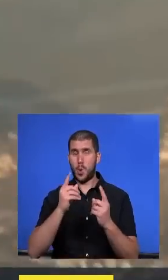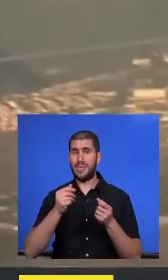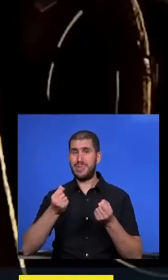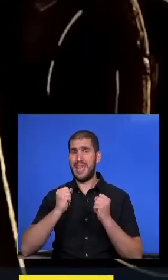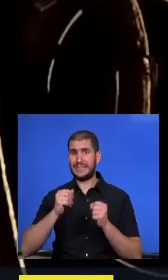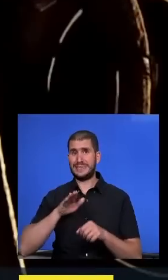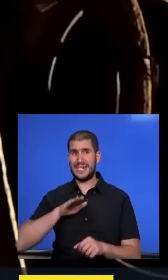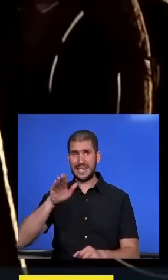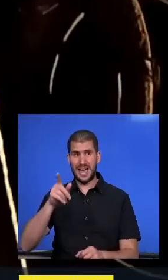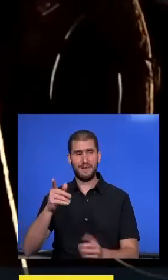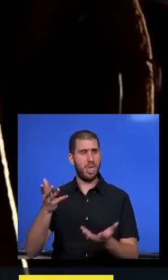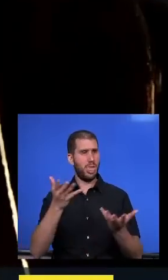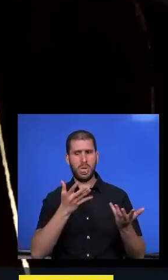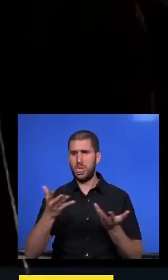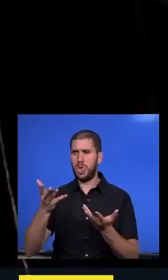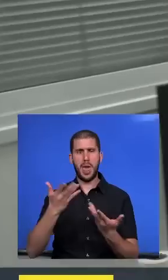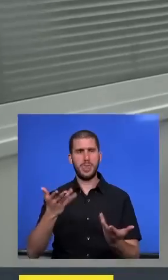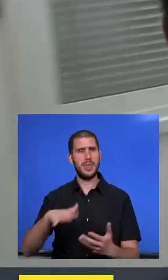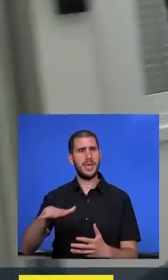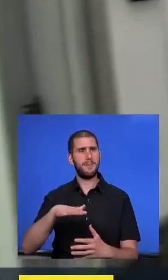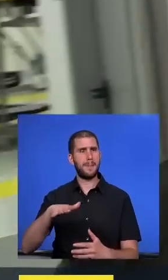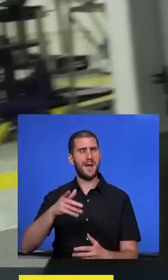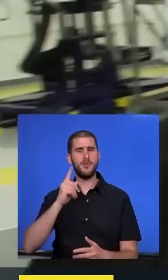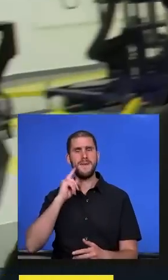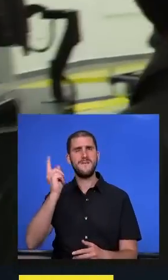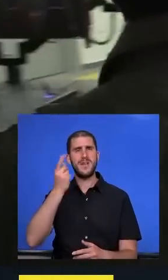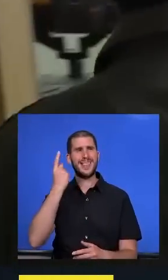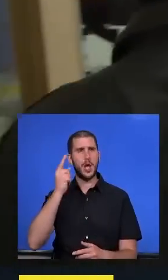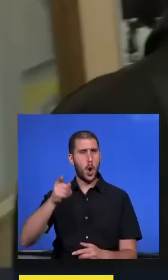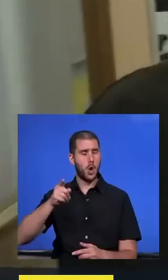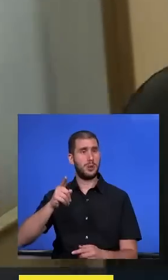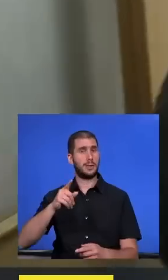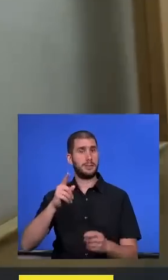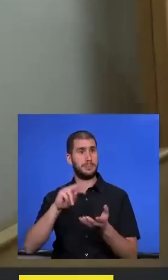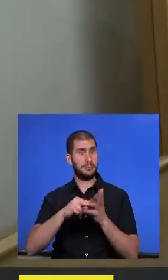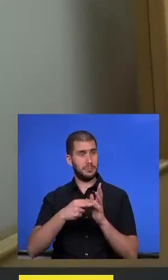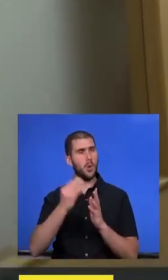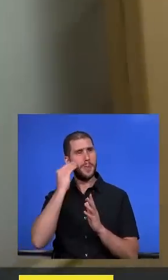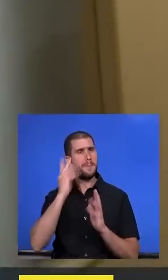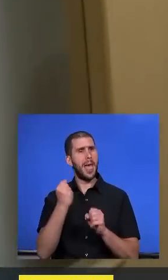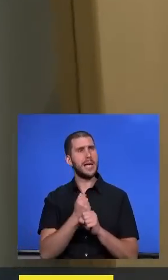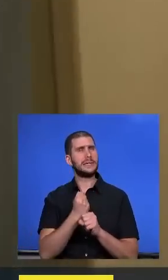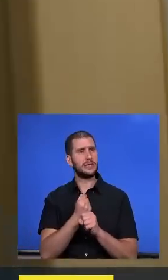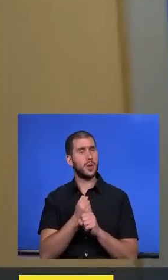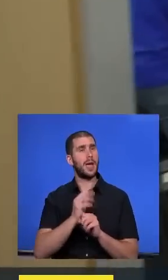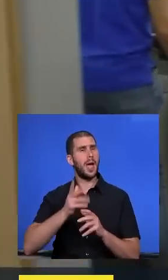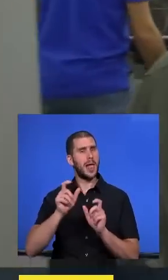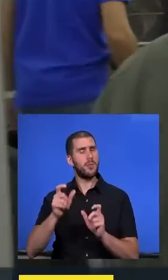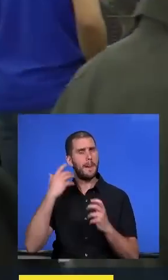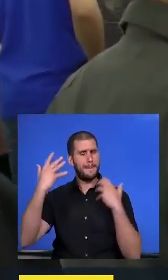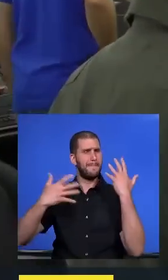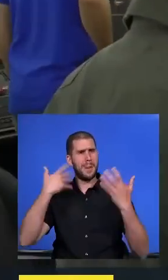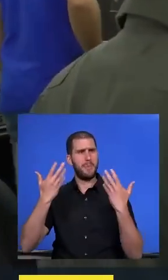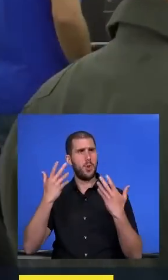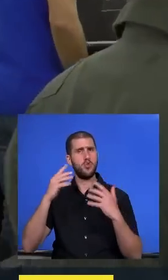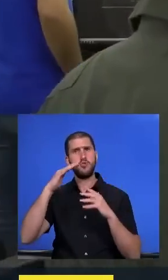הקרב היא איבוד התמצאות במרחב, ורטיגו. כאן בסימולטור הזה לומדים מה לעשות ואיך למנוע בלבול בין